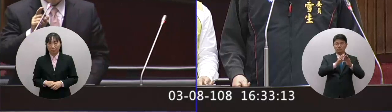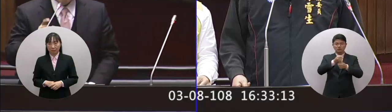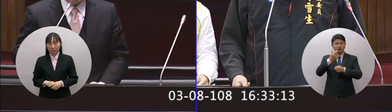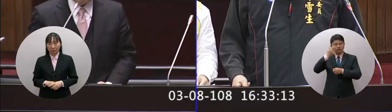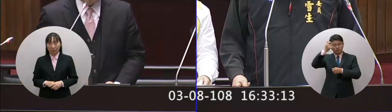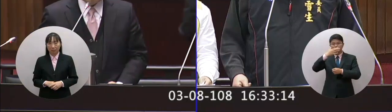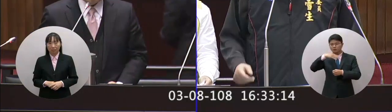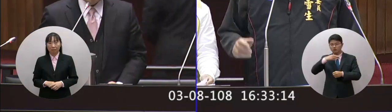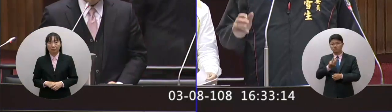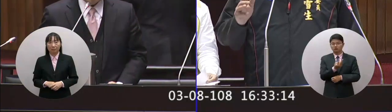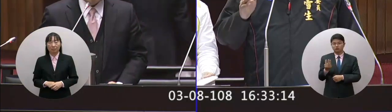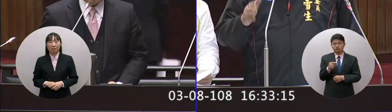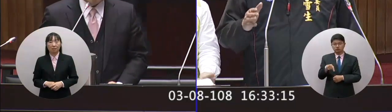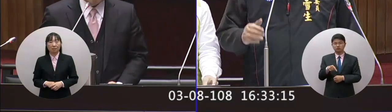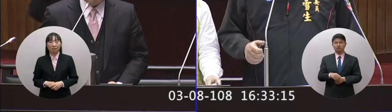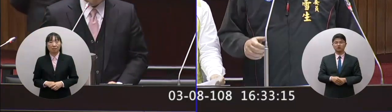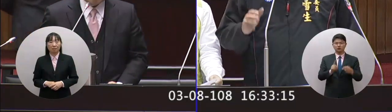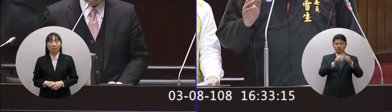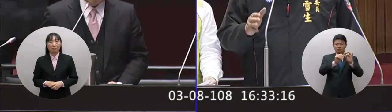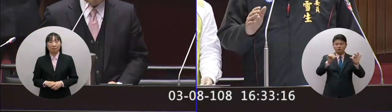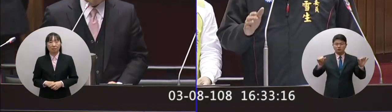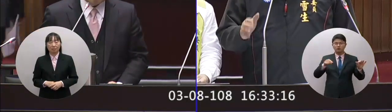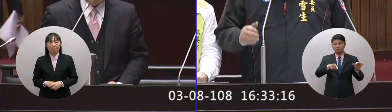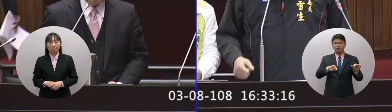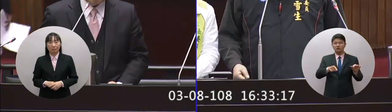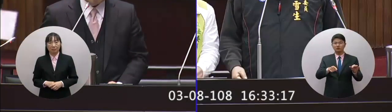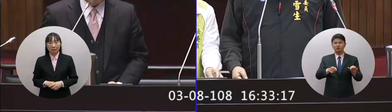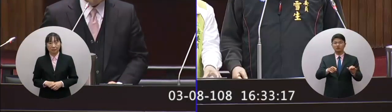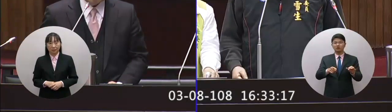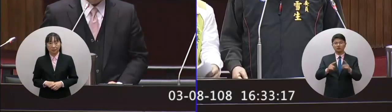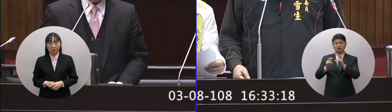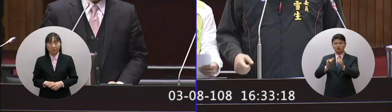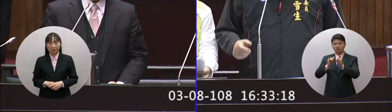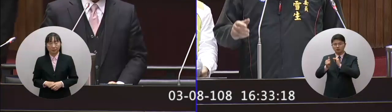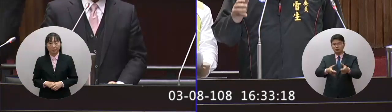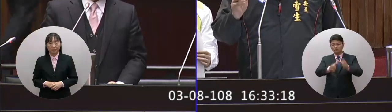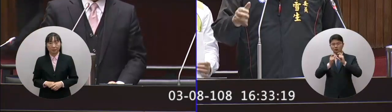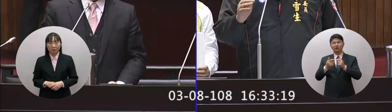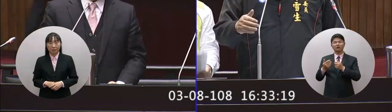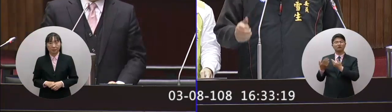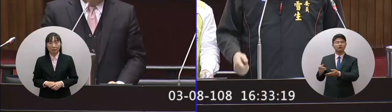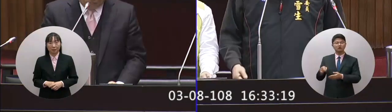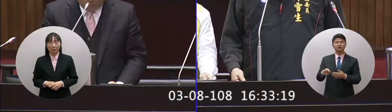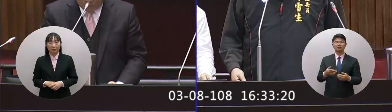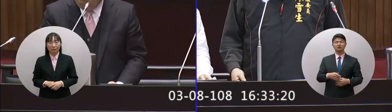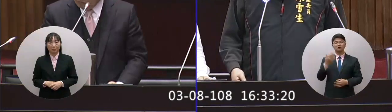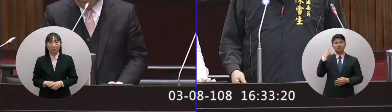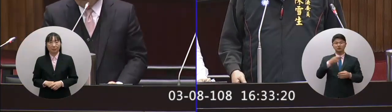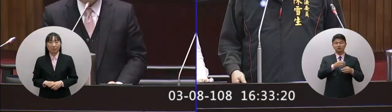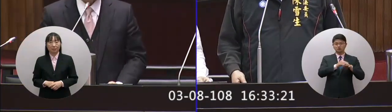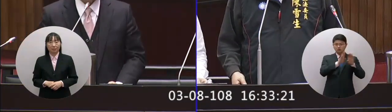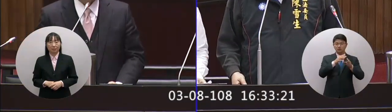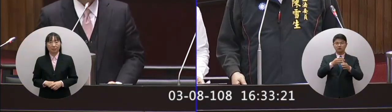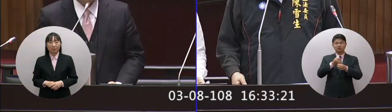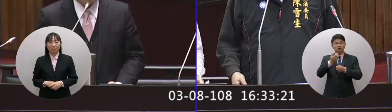金门马祖澎湖啊，土地啊，还地于民的政策哈。那在金门马祖那时候是引